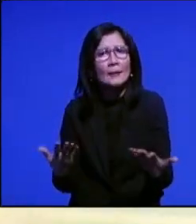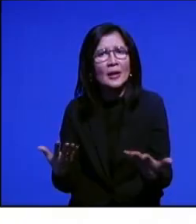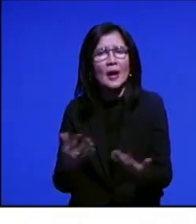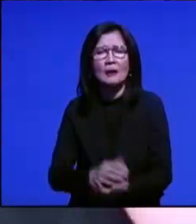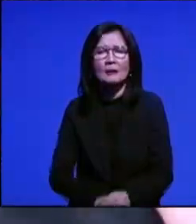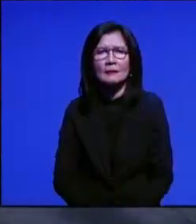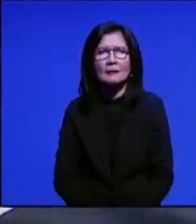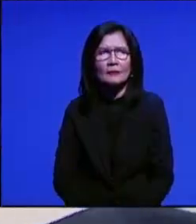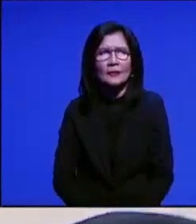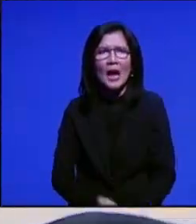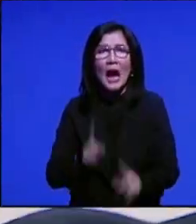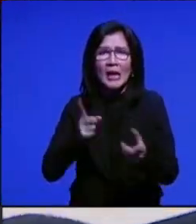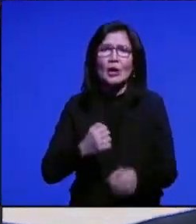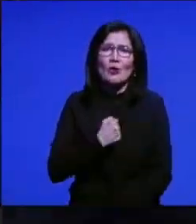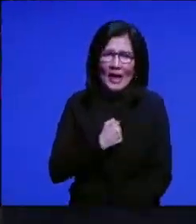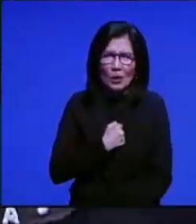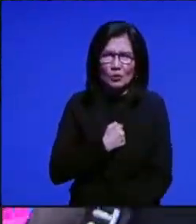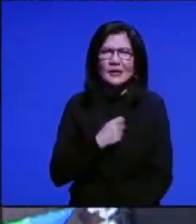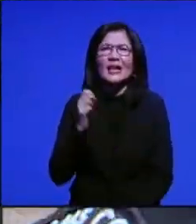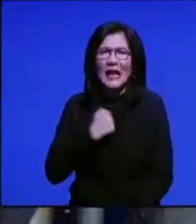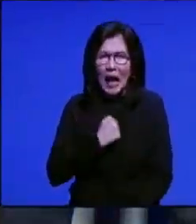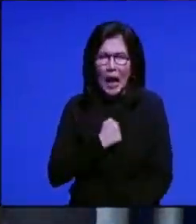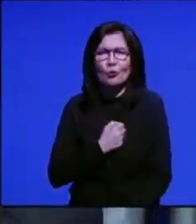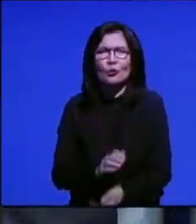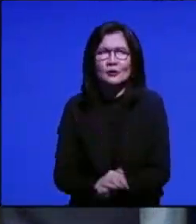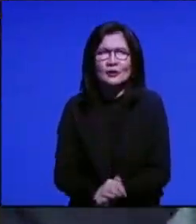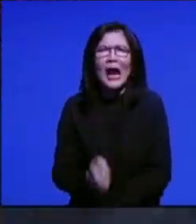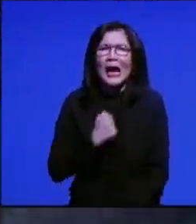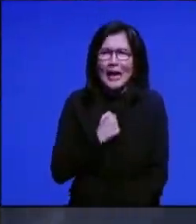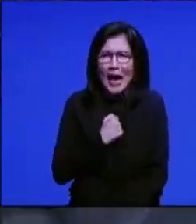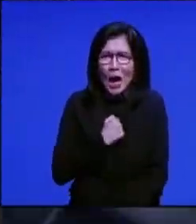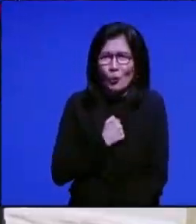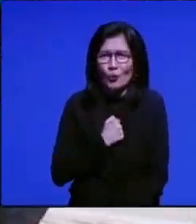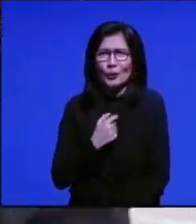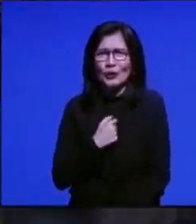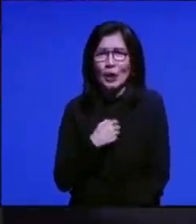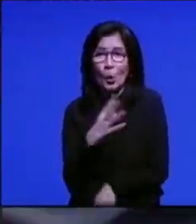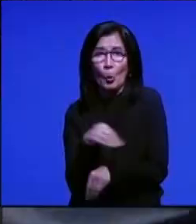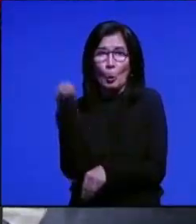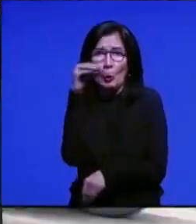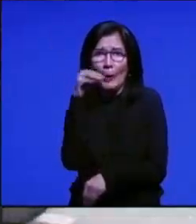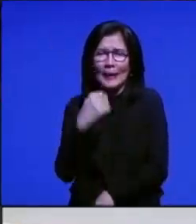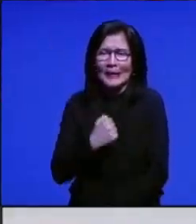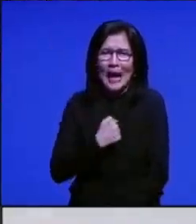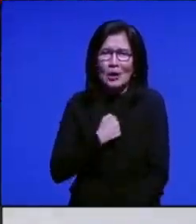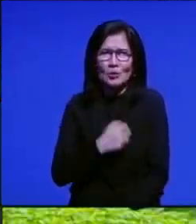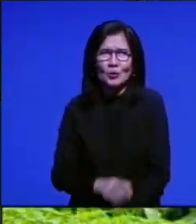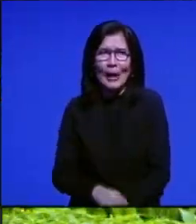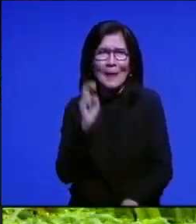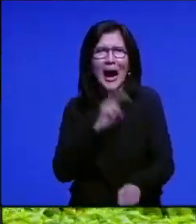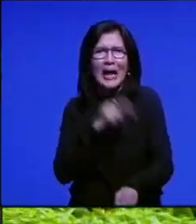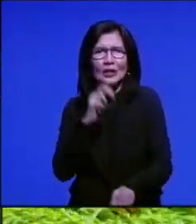diambil. Kalau takut sih. Oh, takut, Mbak? Iya, takut, Mbak, kalau ular kobra, mah. Takut lah, Mbak, ular kobra, matok